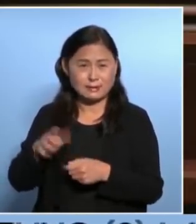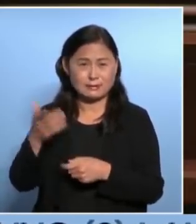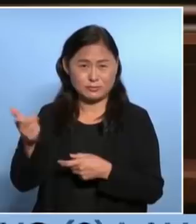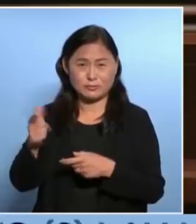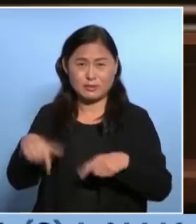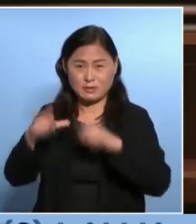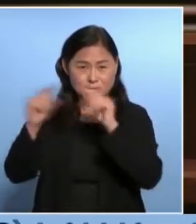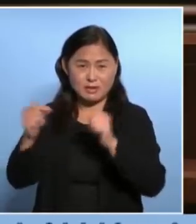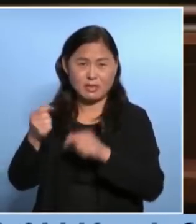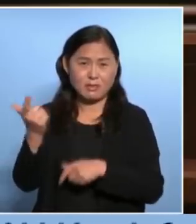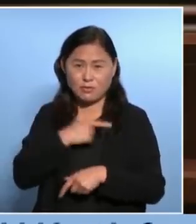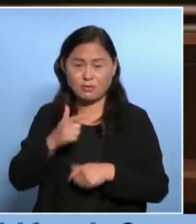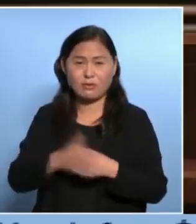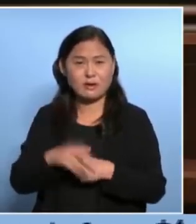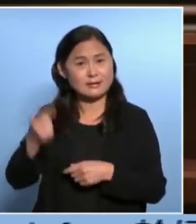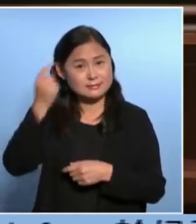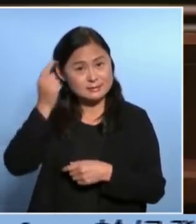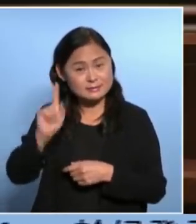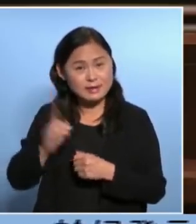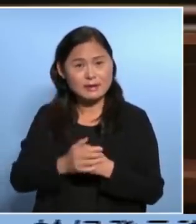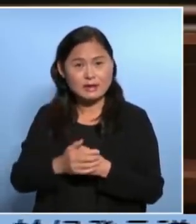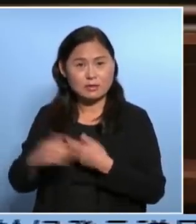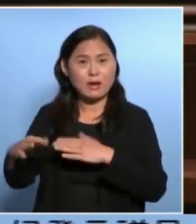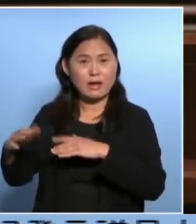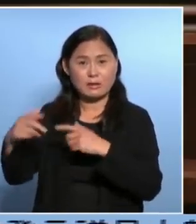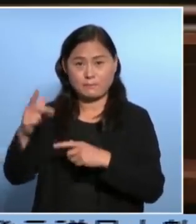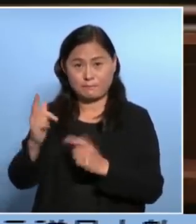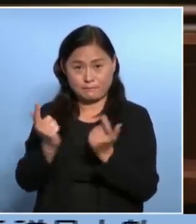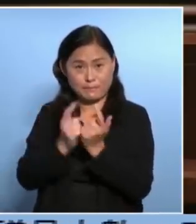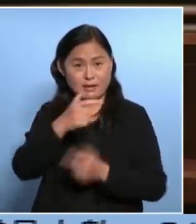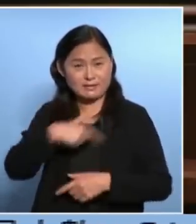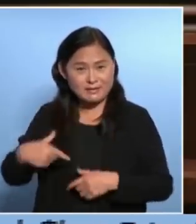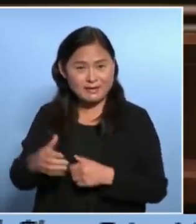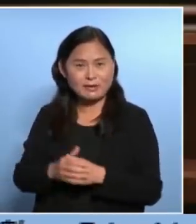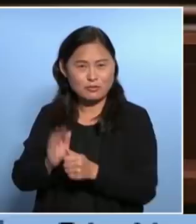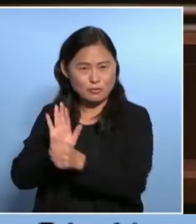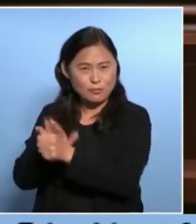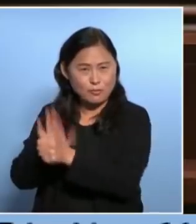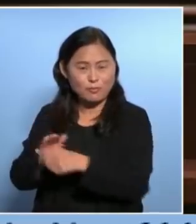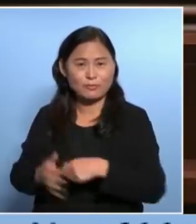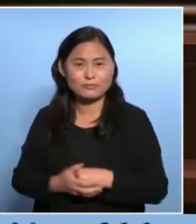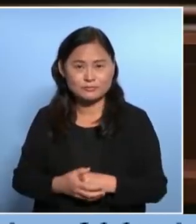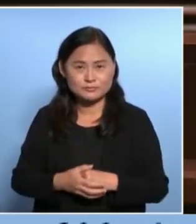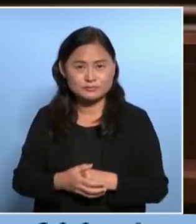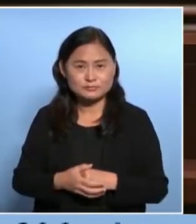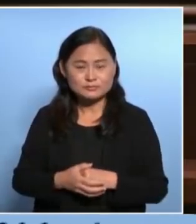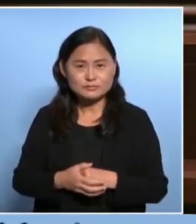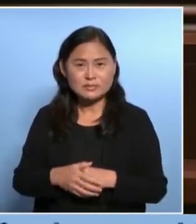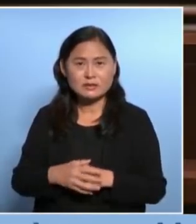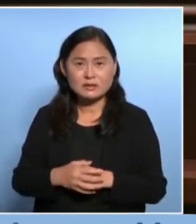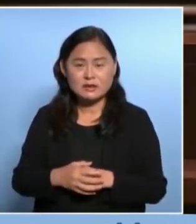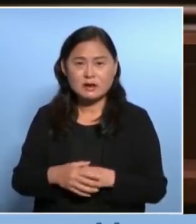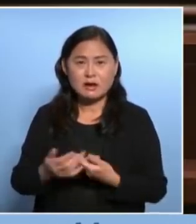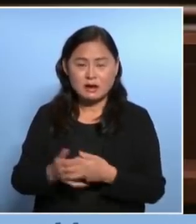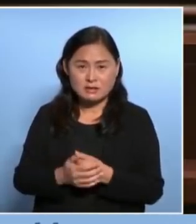家都知道點解嘅，心裏有數。佢要照顧北京嘅玻璃心，即係你要抗洪整